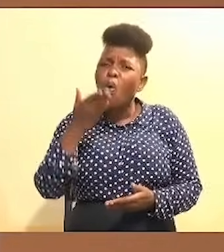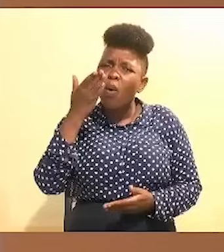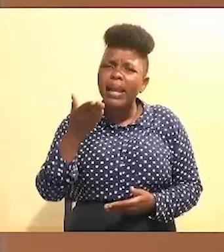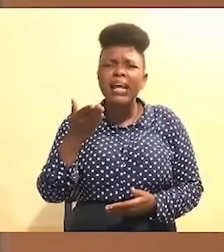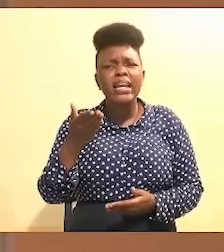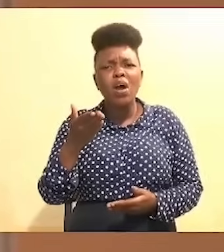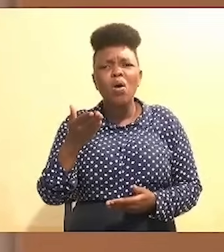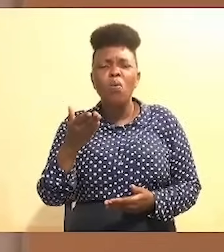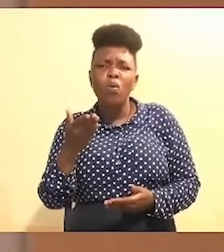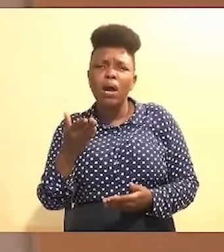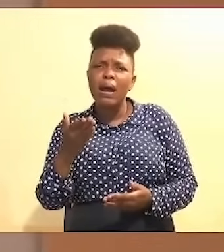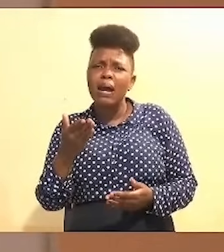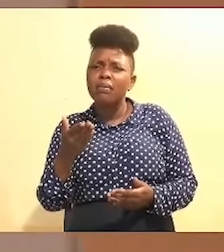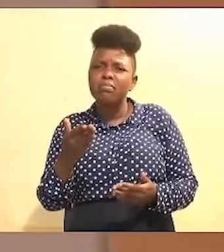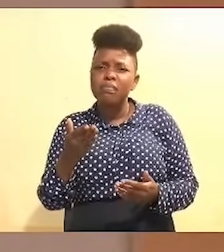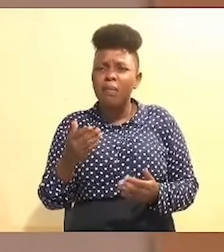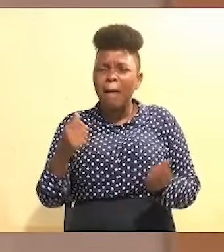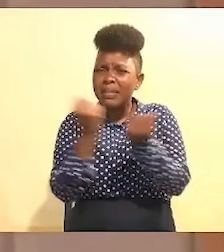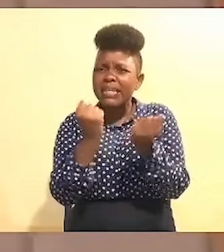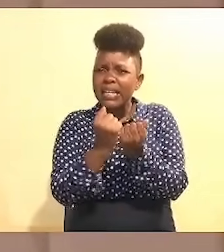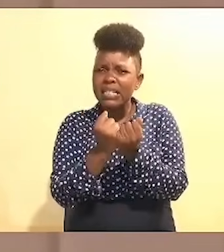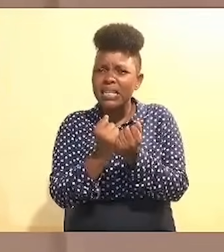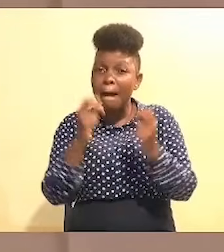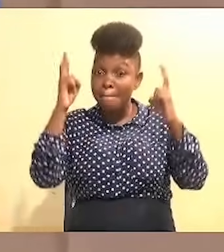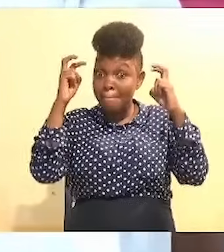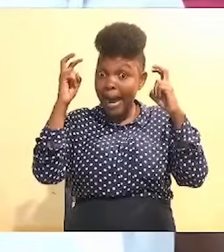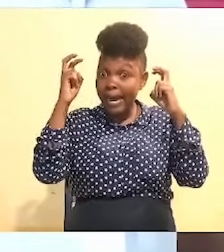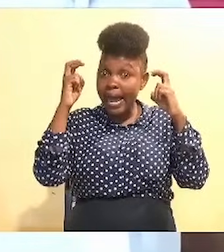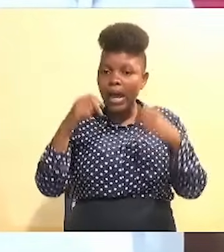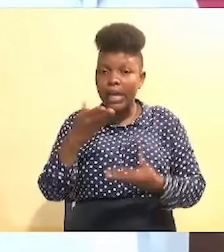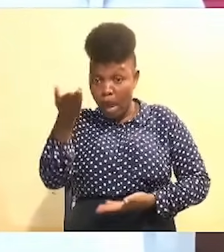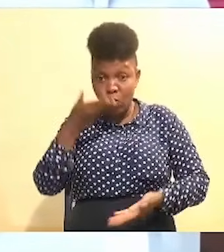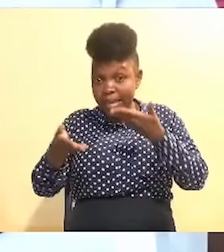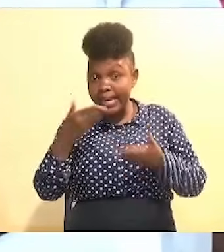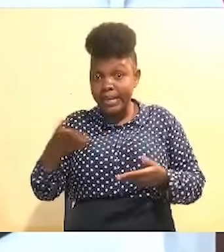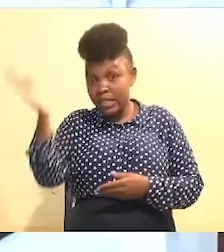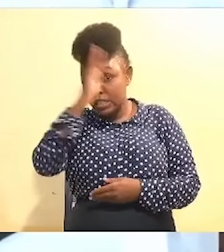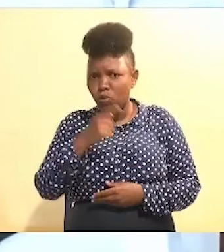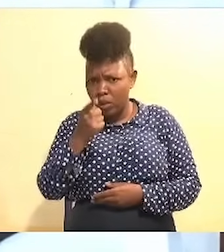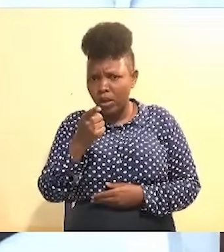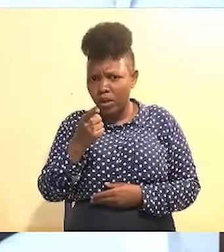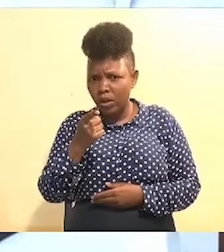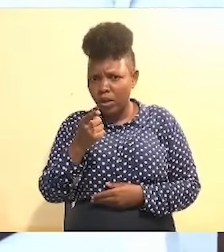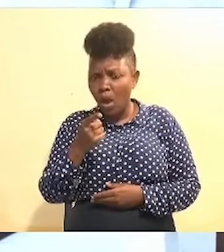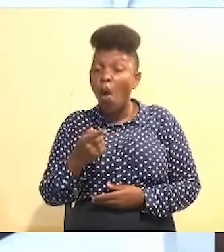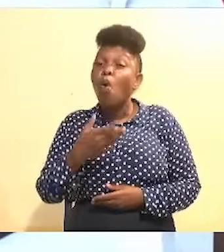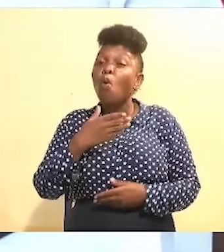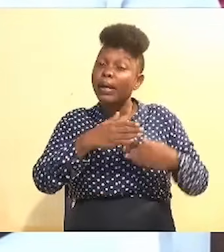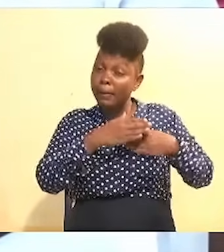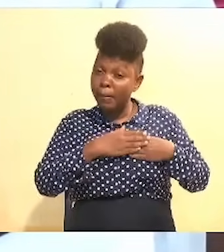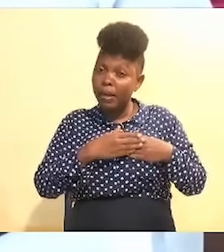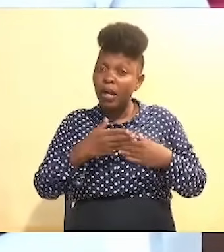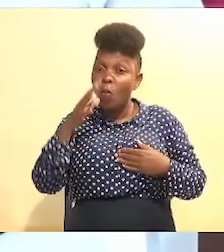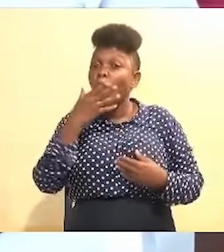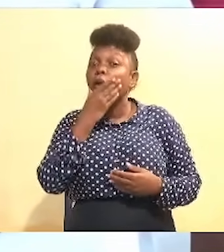mbele? Kwa hiyo mtengenezee mada ya kujadili siku hiyo. Na ukitaka mwanaume ajadili